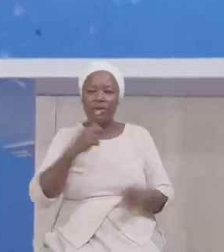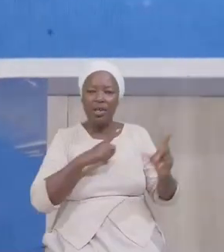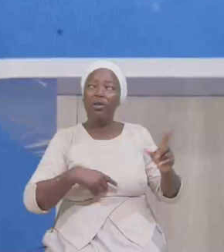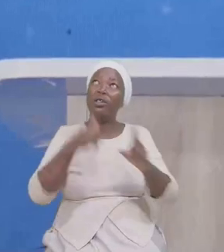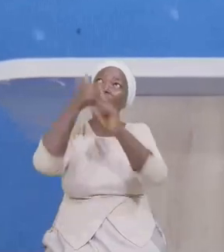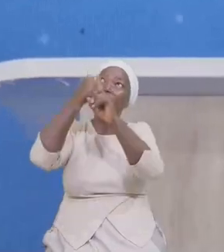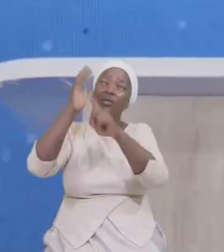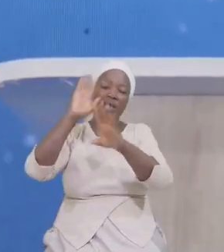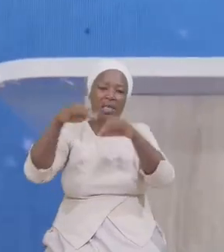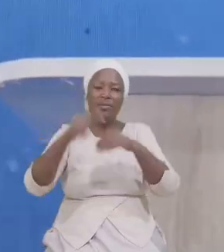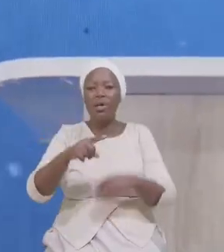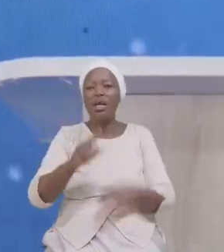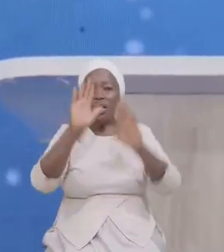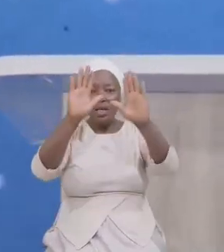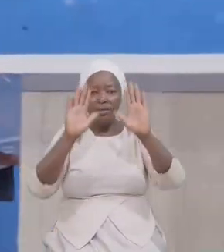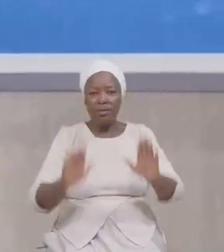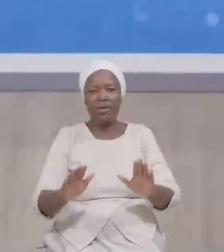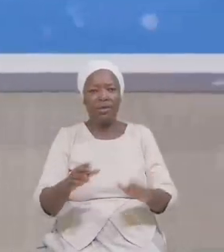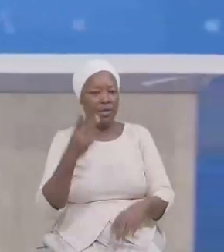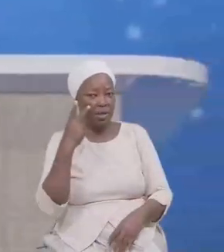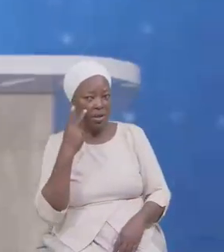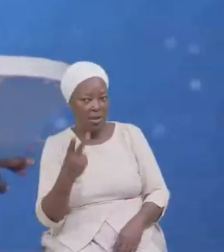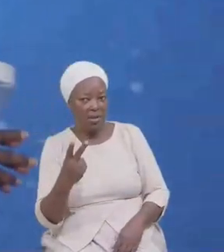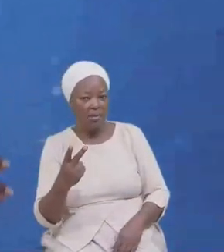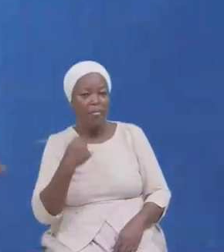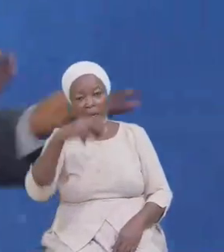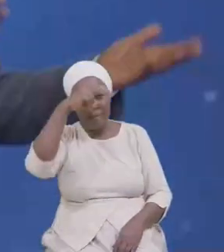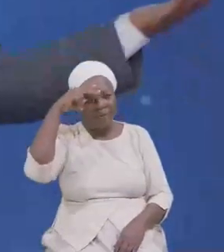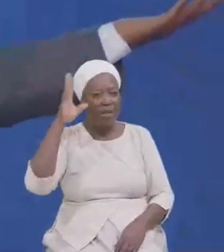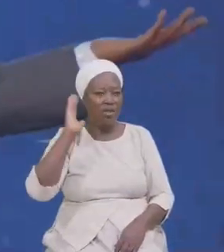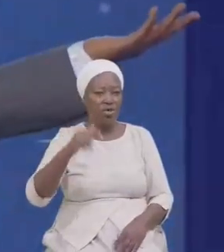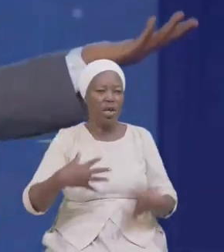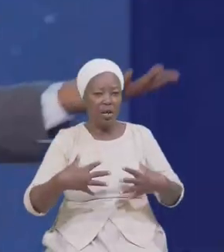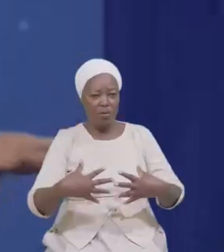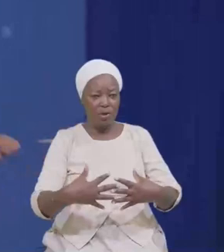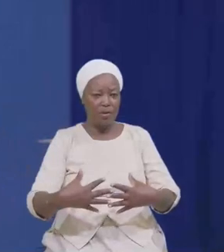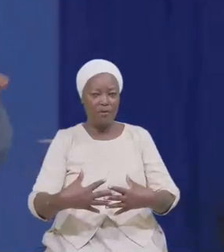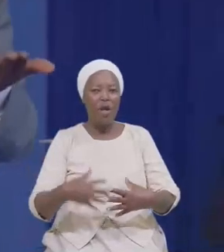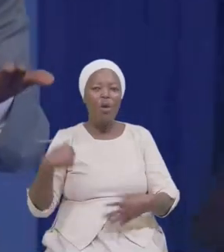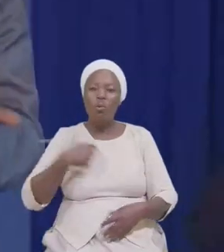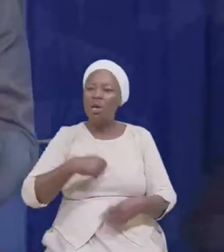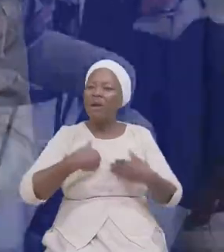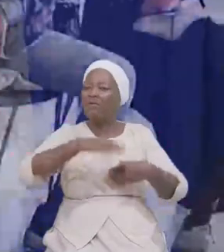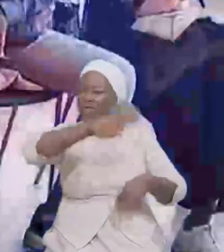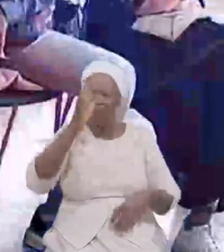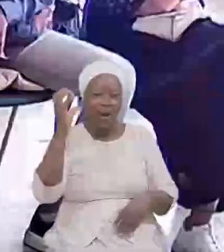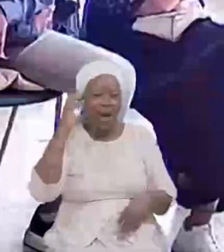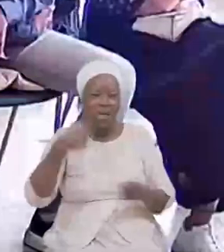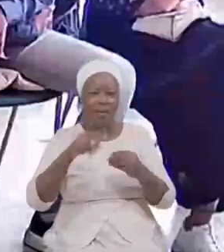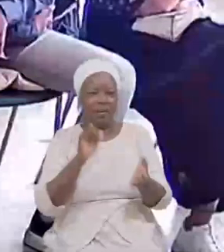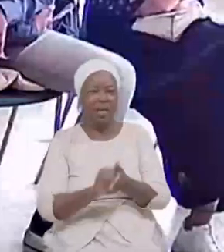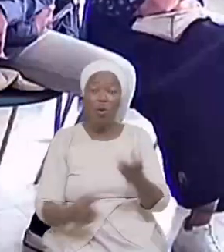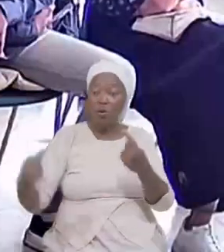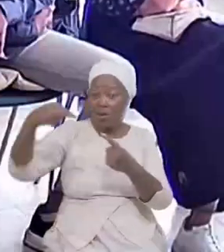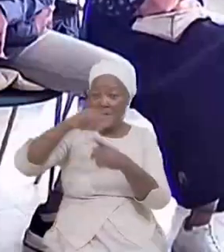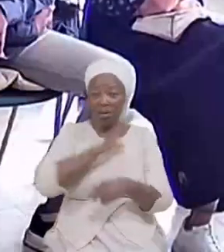signe. Voici, la jeune fille deviendra enceinte. Nous n'avons jamais entendu cela jusqu'à ce que Christ ne